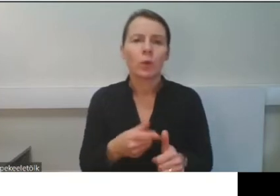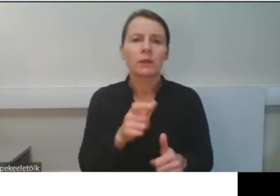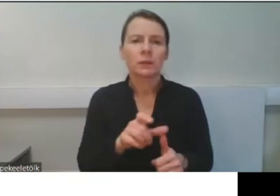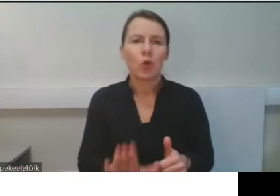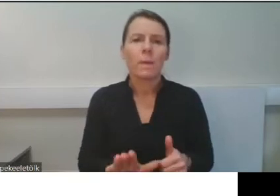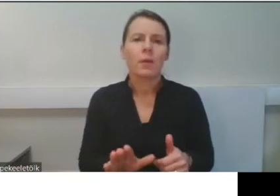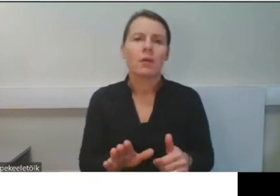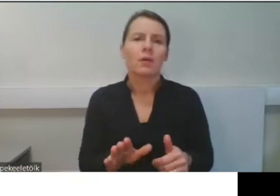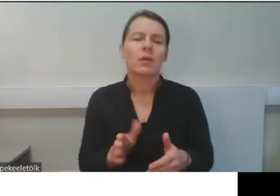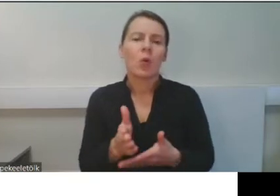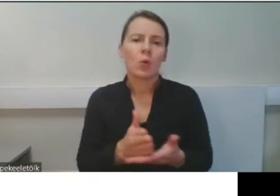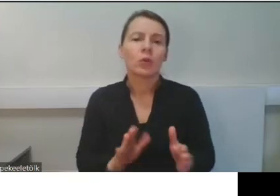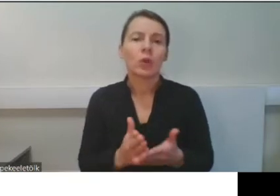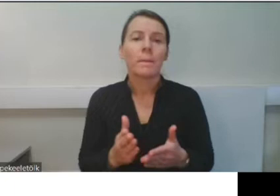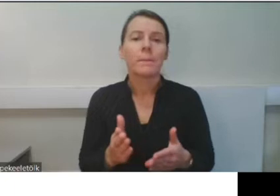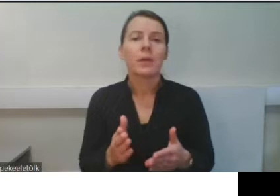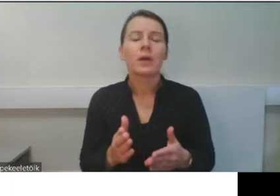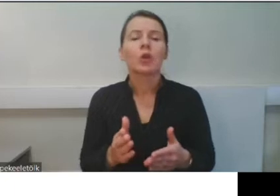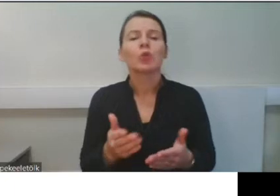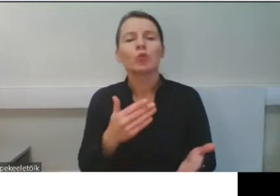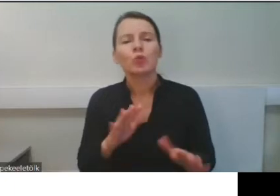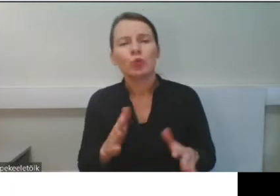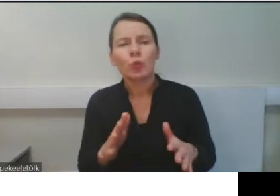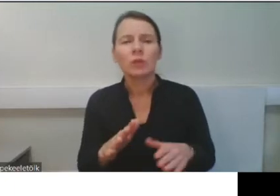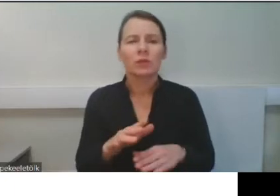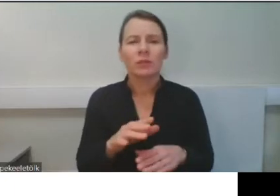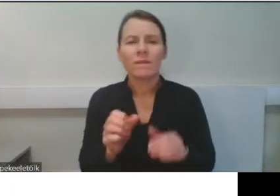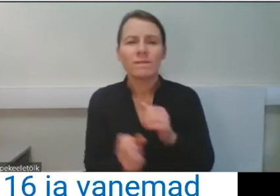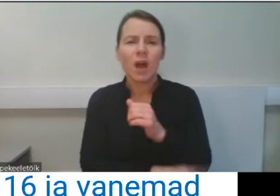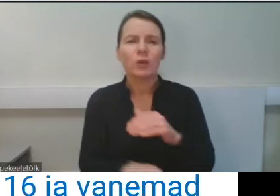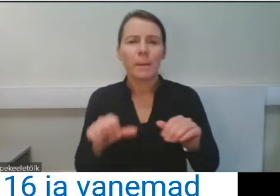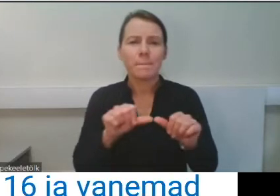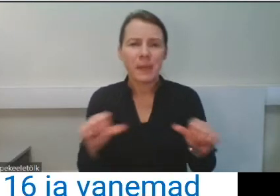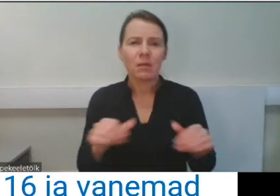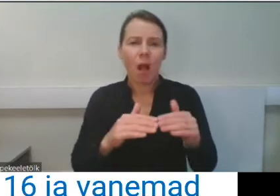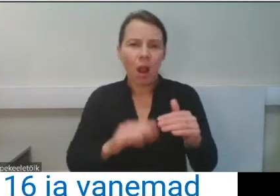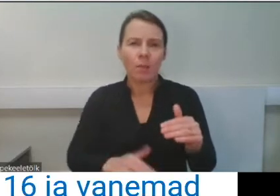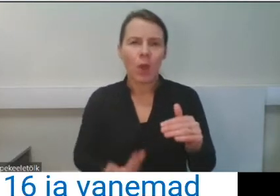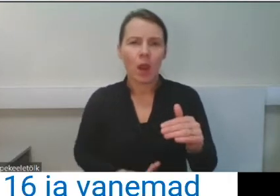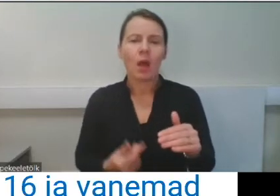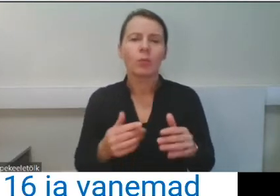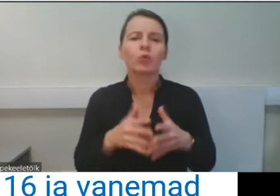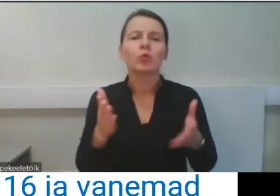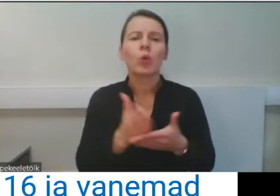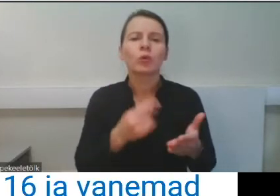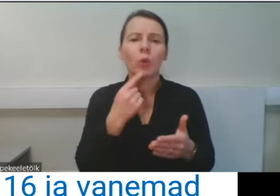puhul on oluline , et siin saabki vaadata ainult 16-aastaseid ja vanemaid inimesi , et siin laste infot ei ole .